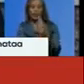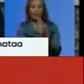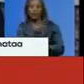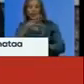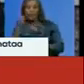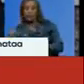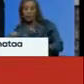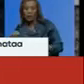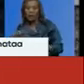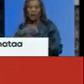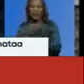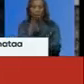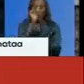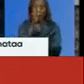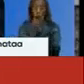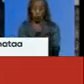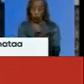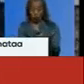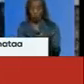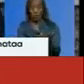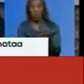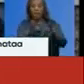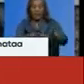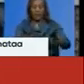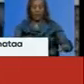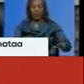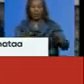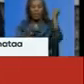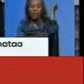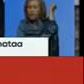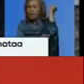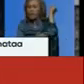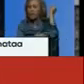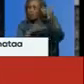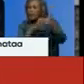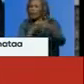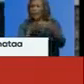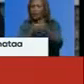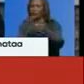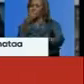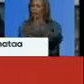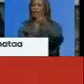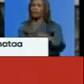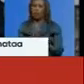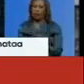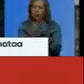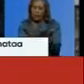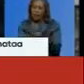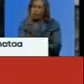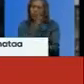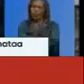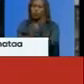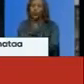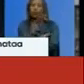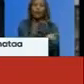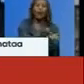እድገቱንና የማክሮ ኢኮኖሚ መረጋጋቱን የሚፈታተኑ ተግዳሮቶች ተከስተዋል። ከእነዚህም ችግሮች